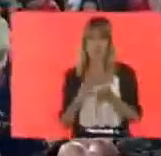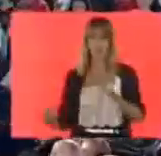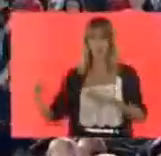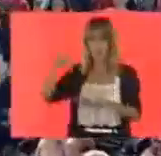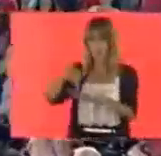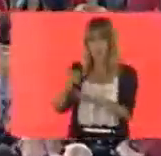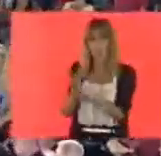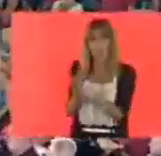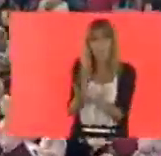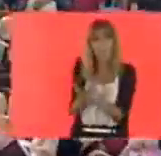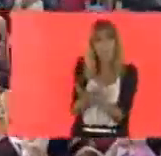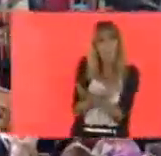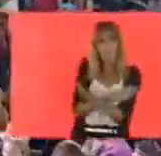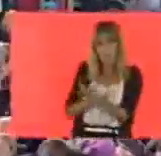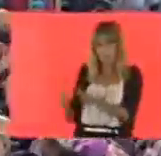έμαθα